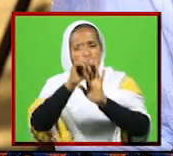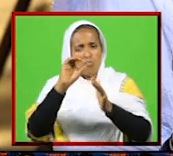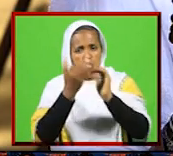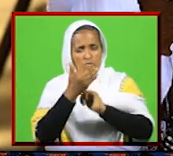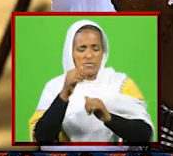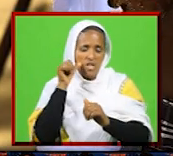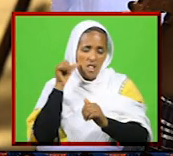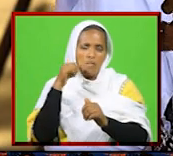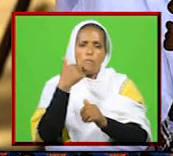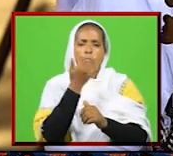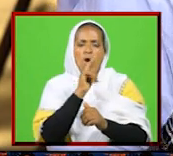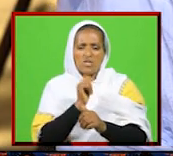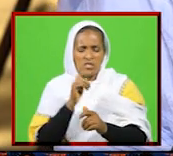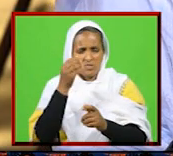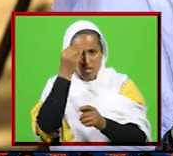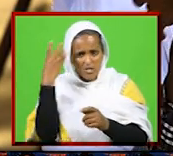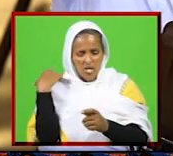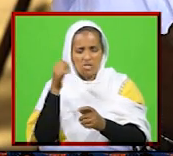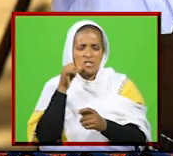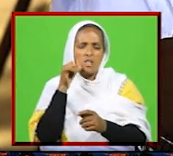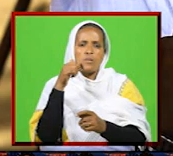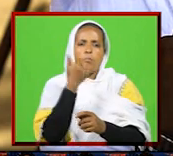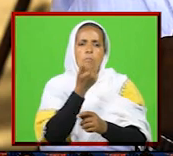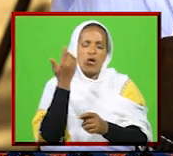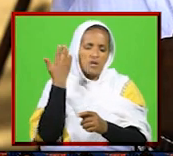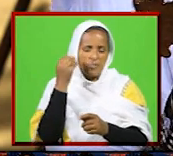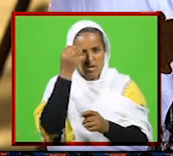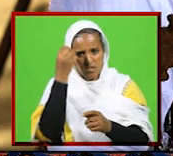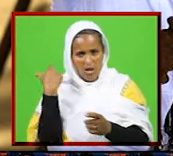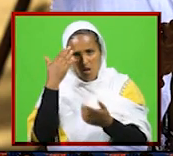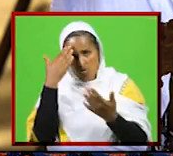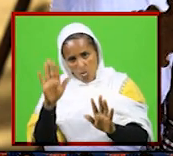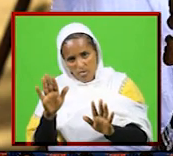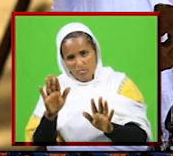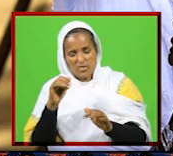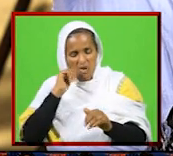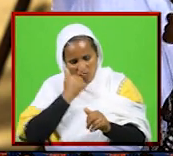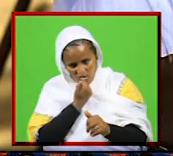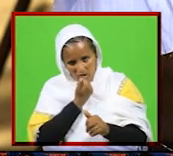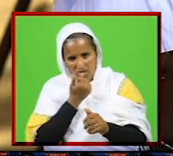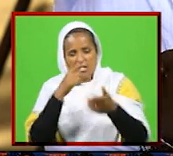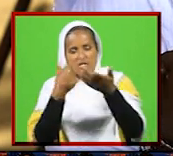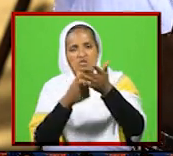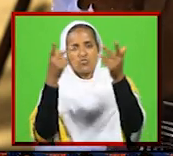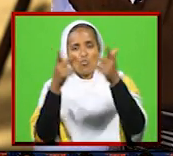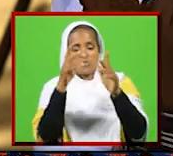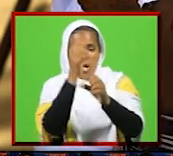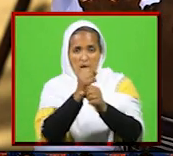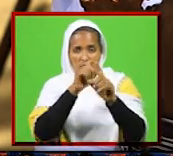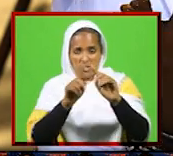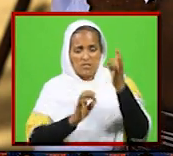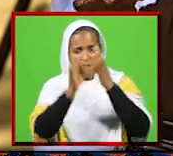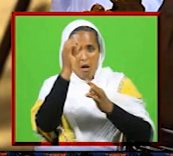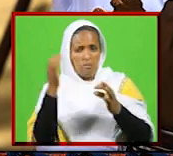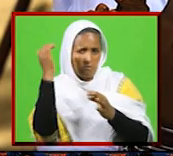ቢሆንም ግን የትላንት ማንነቷን ከረሳን ትላንት ማን ነበርን ስንባል እንረሳለን፣ አናውቅም፣ እናፍራለን። እኒህን ቦታዎች